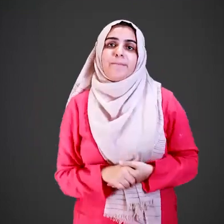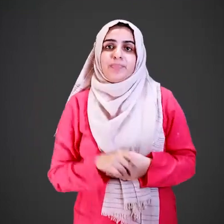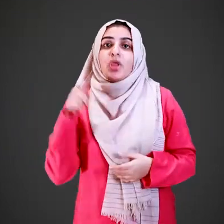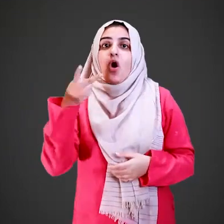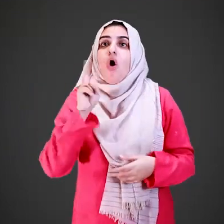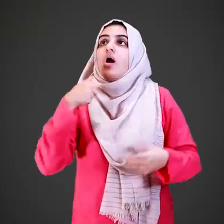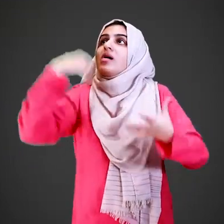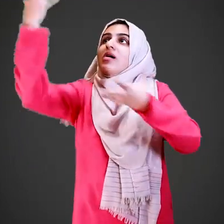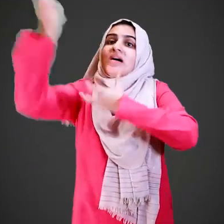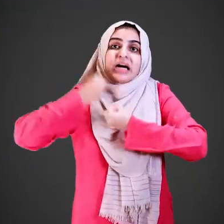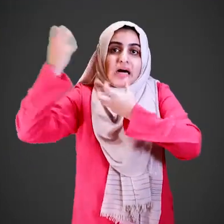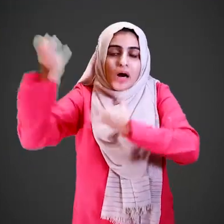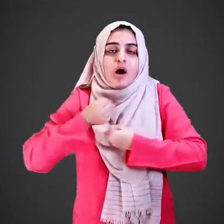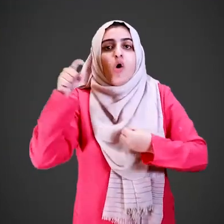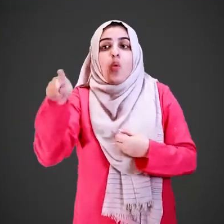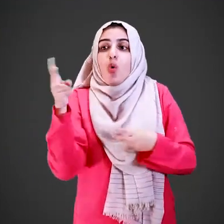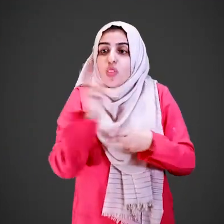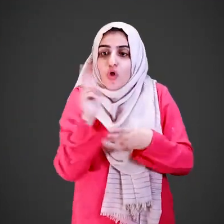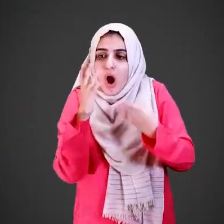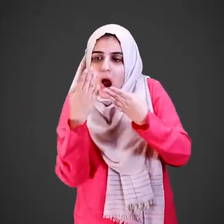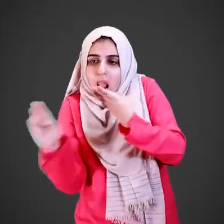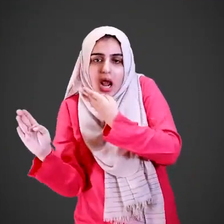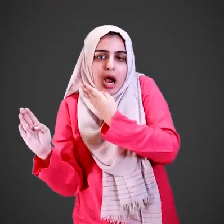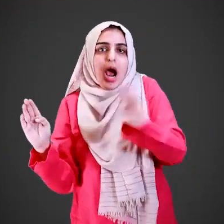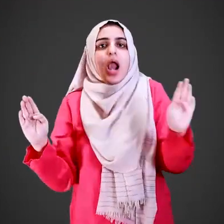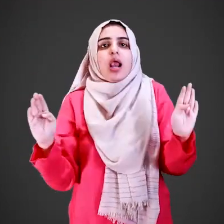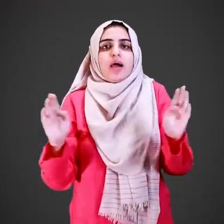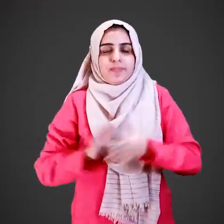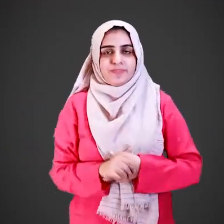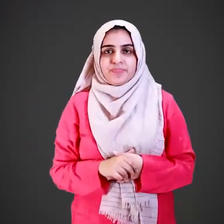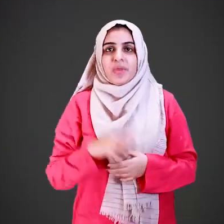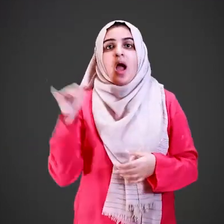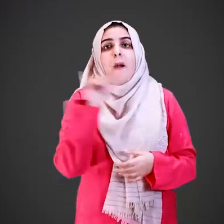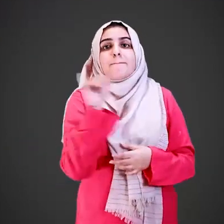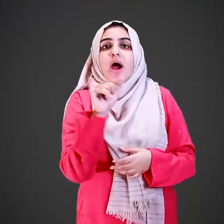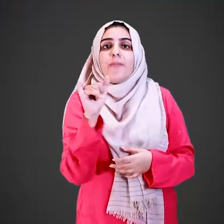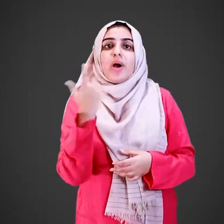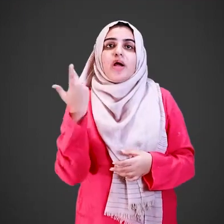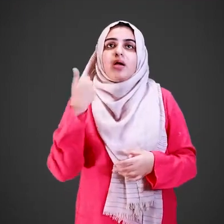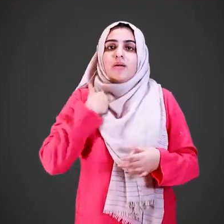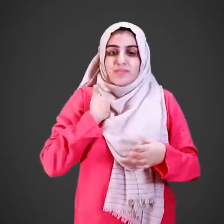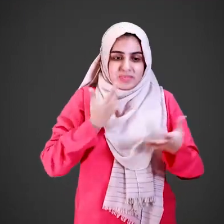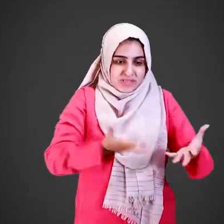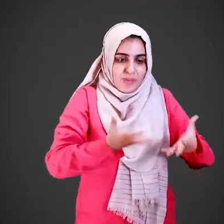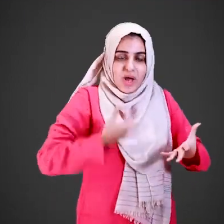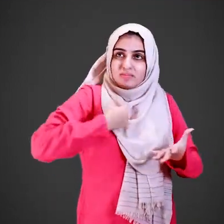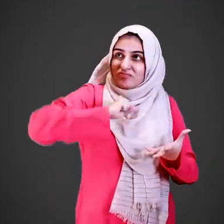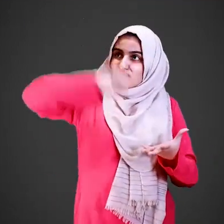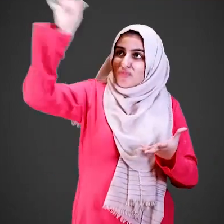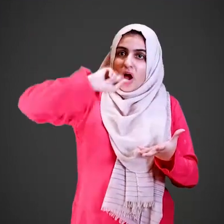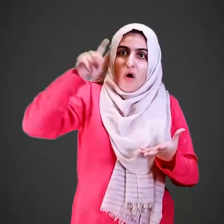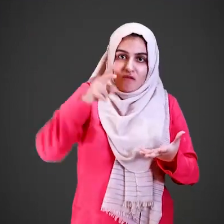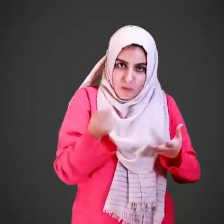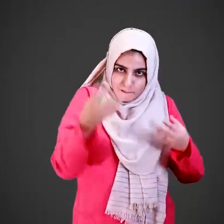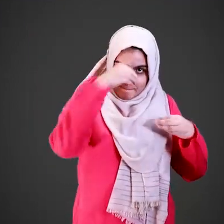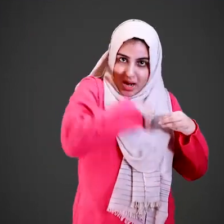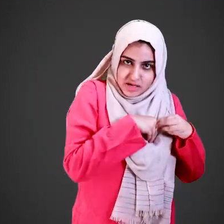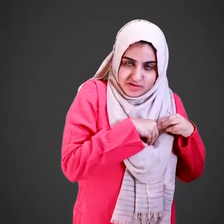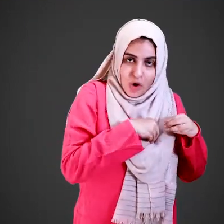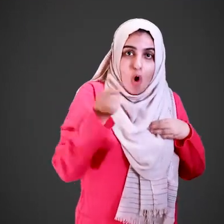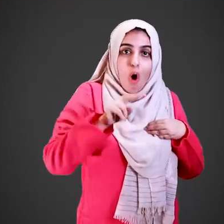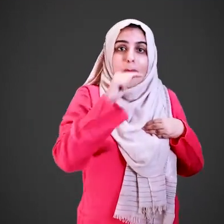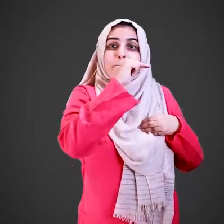है। और जी से गवर्नमेंट जितना स्पेंड करती है, इसमें फिर फिस्कल पॉलिसी भी आ जाती है, गवर्नमेंट की टोटल स्पेंडिंग, जिस डिफरेंट जो